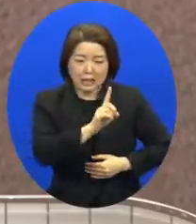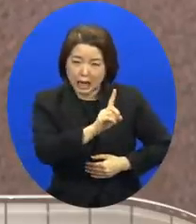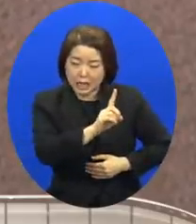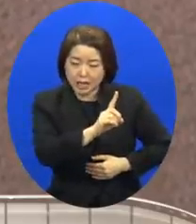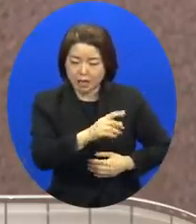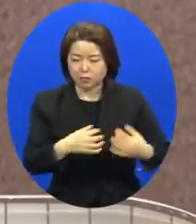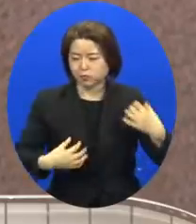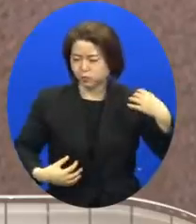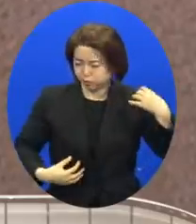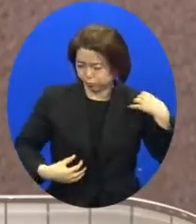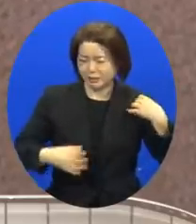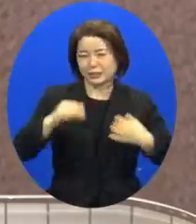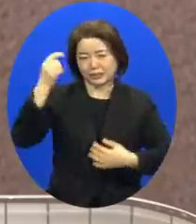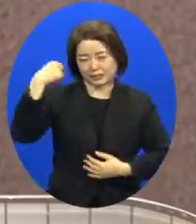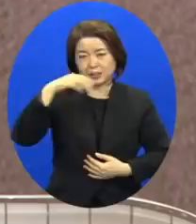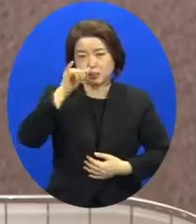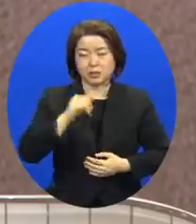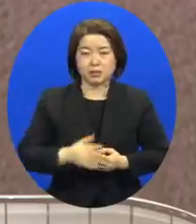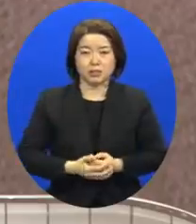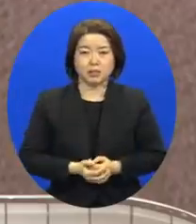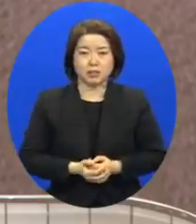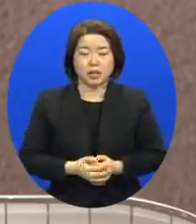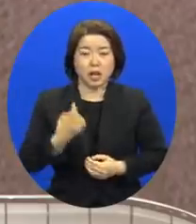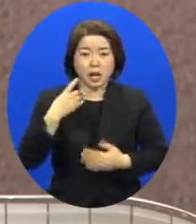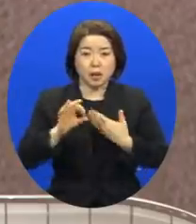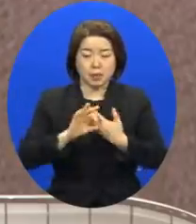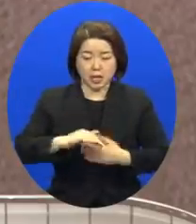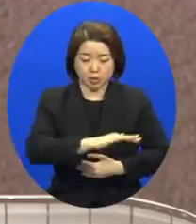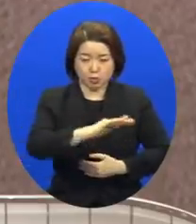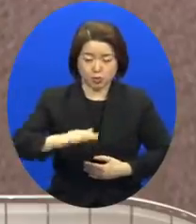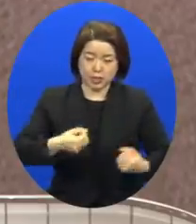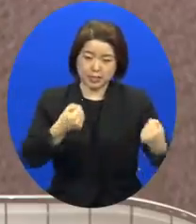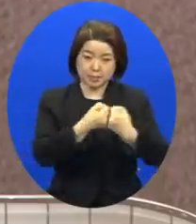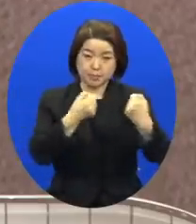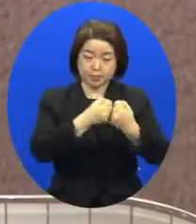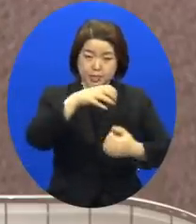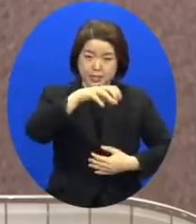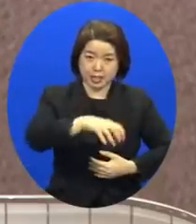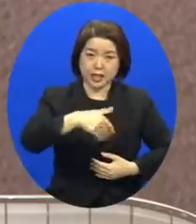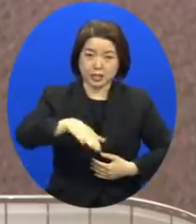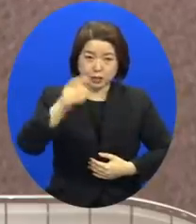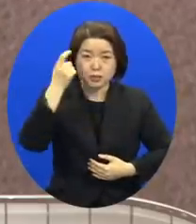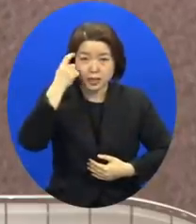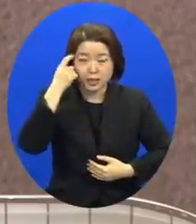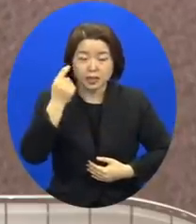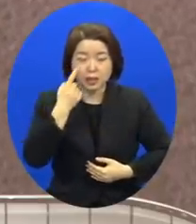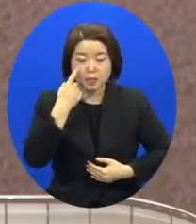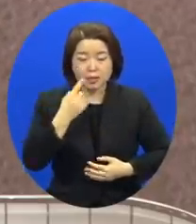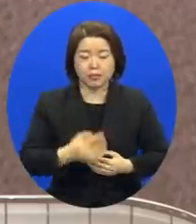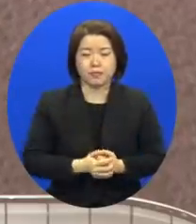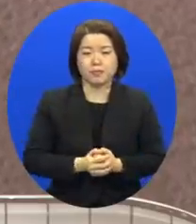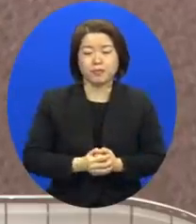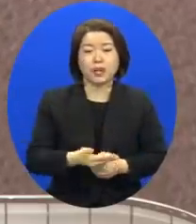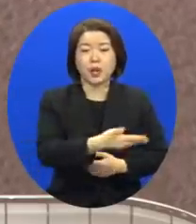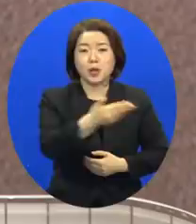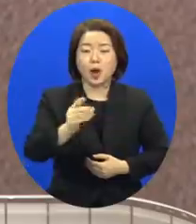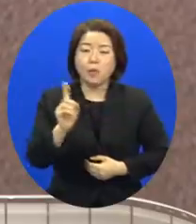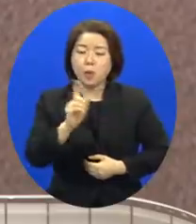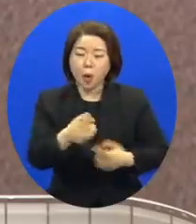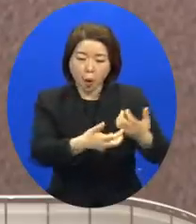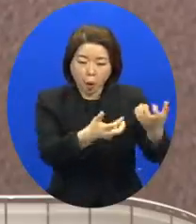여기는 겁니다 만약에 우리가 전쟁터에 나갔다 고 생각합시다 그러면 여러분을 어느 편에 서기를